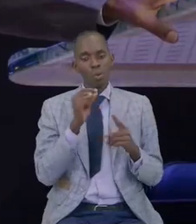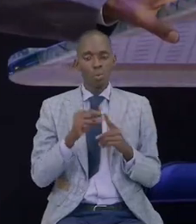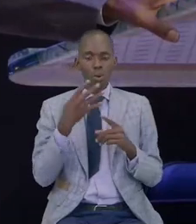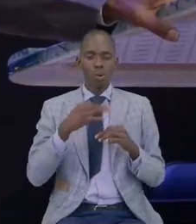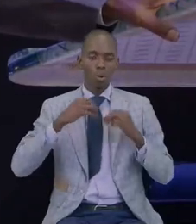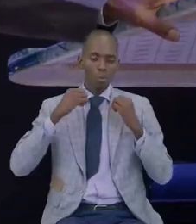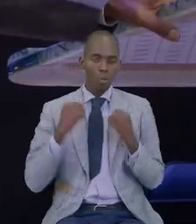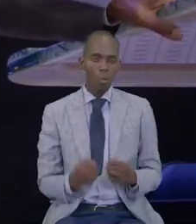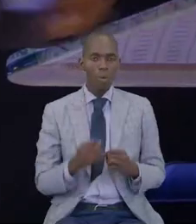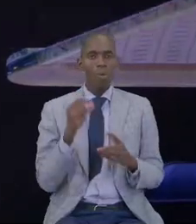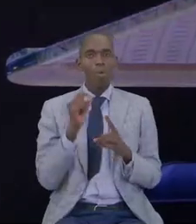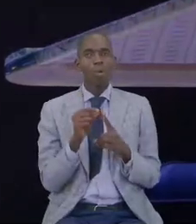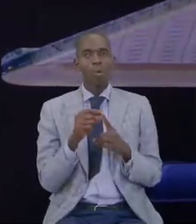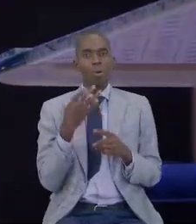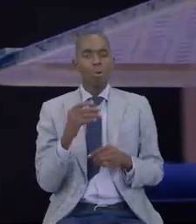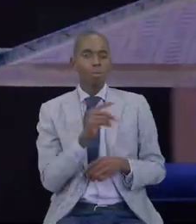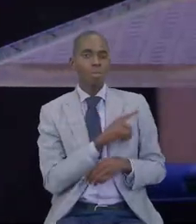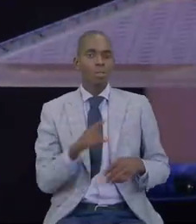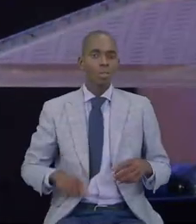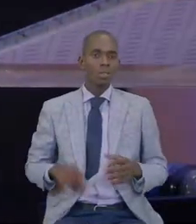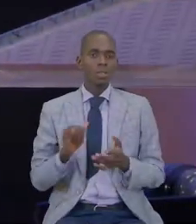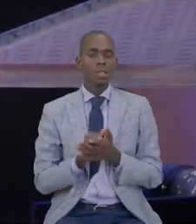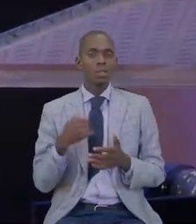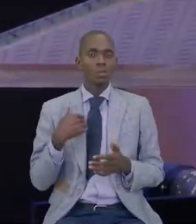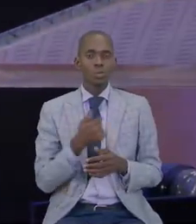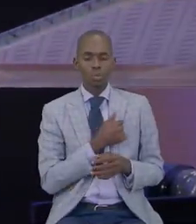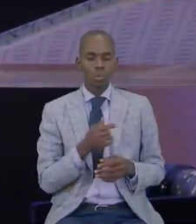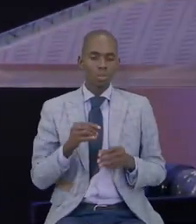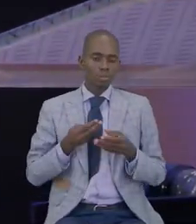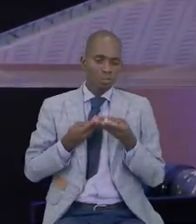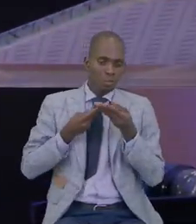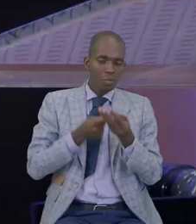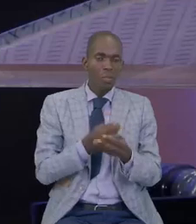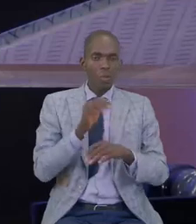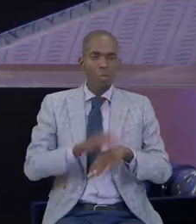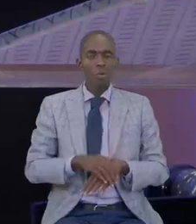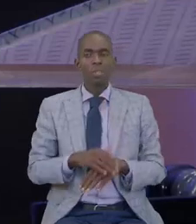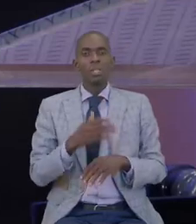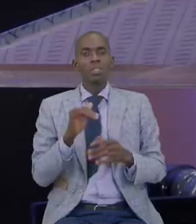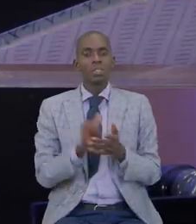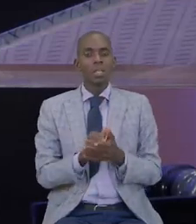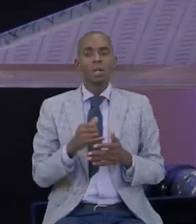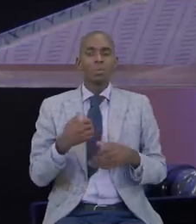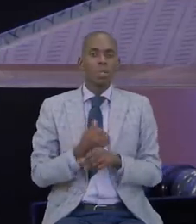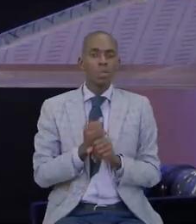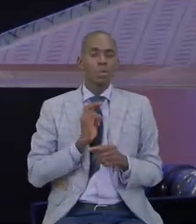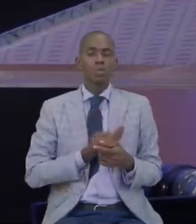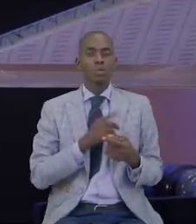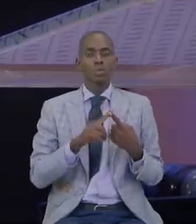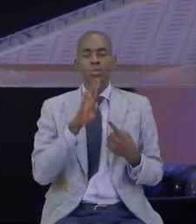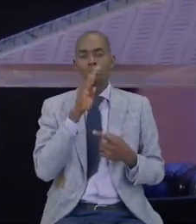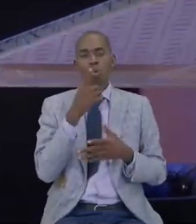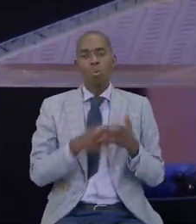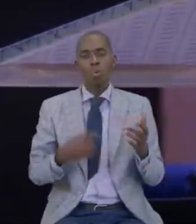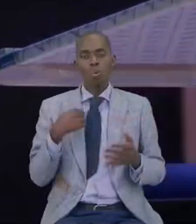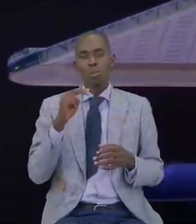la parole du Seigneur que nous recevons, qui nous nourrit et qui fait de nous ce que nous sommes. Peut-être que tu